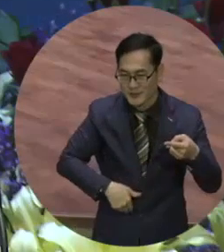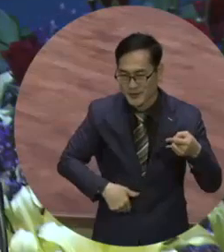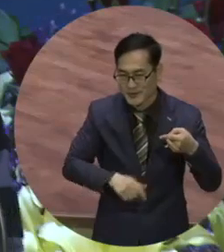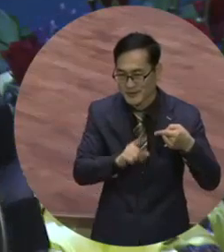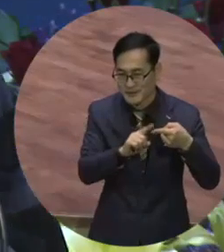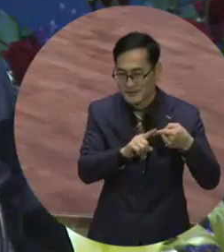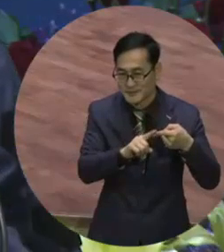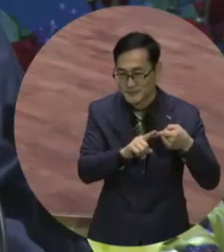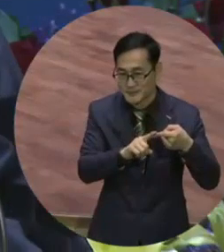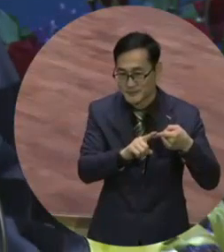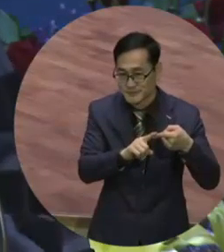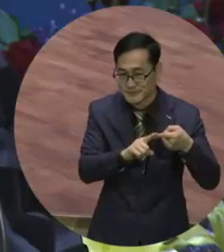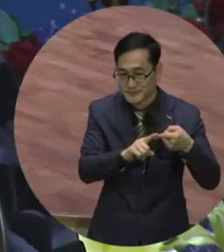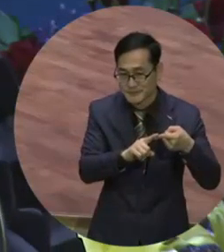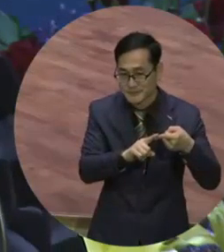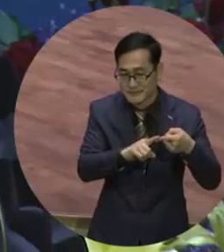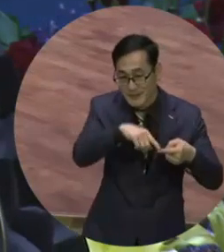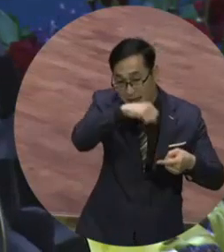아프리카